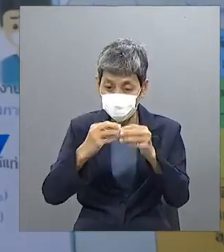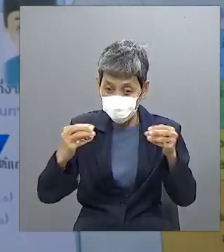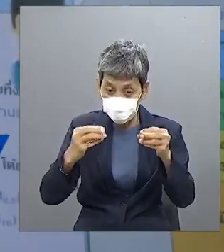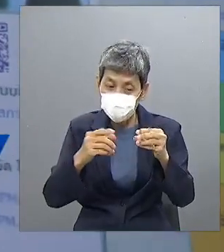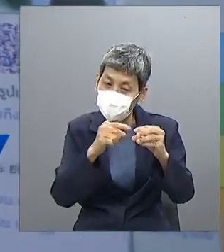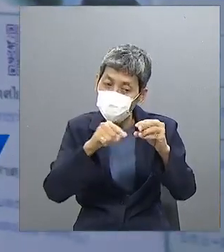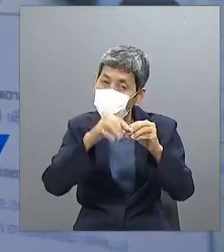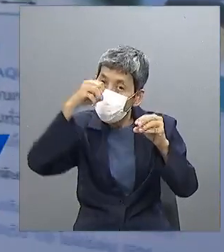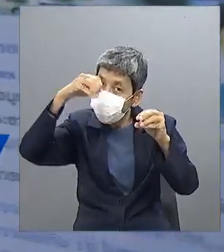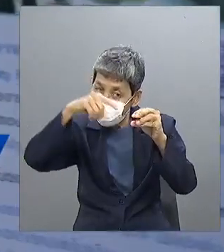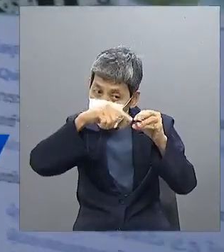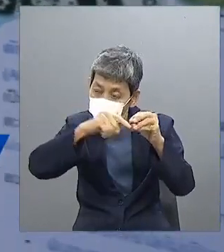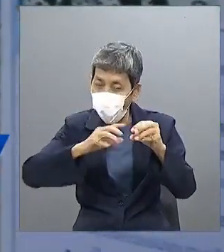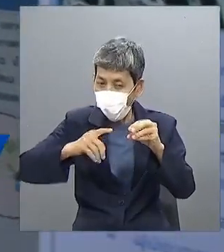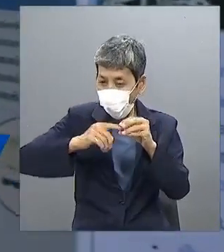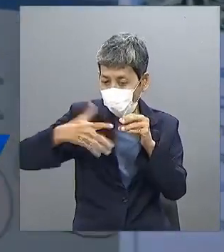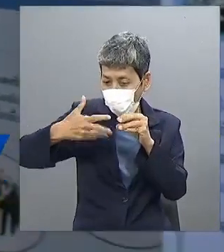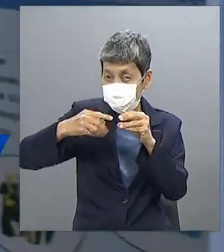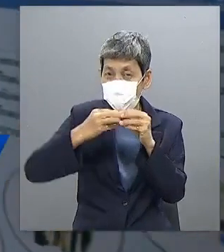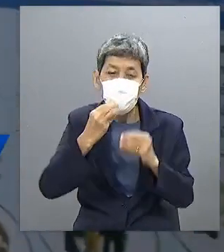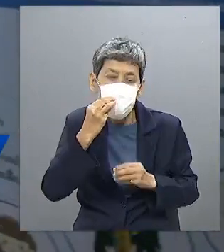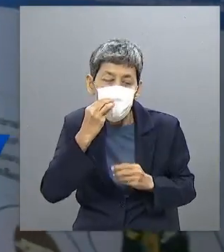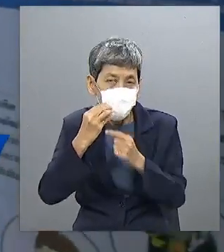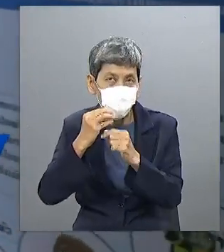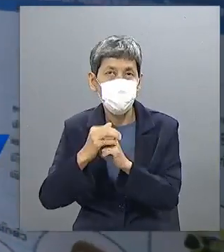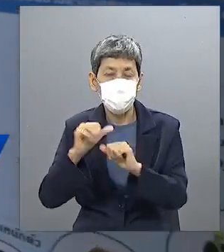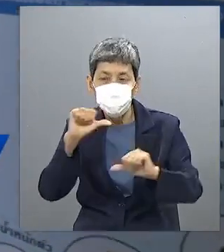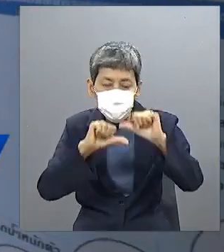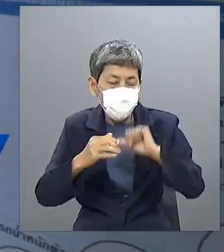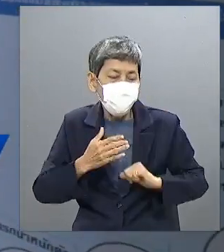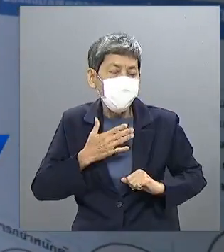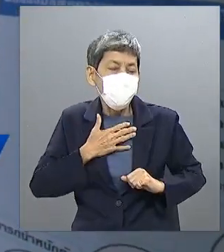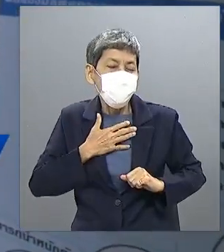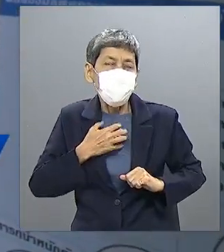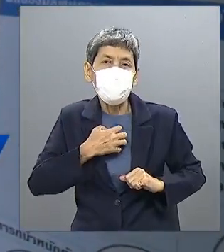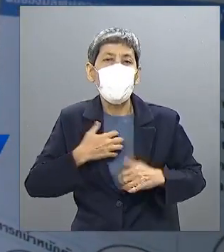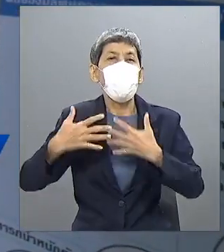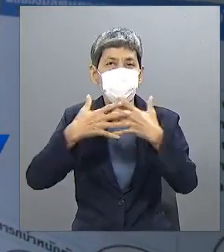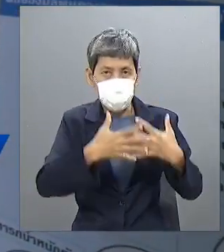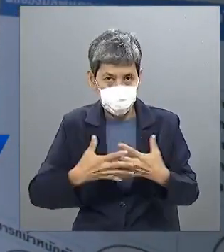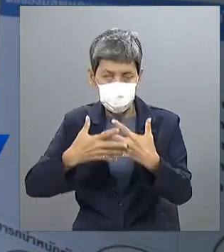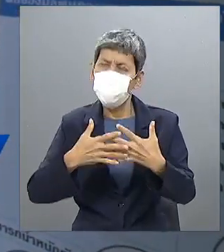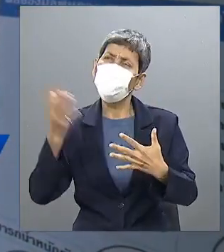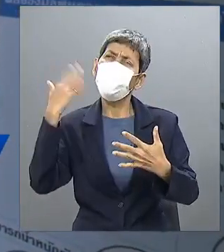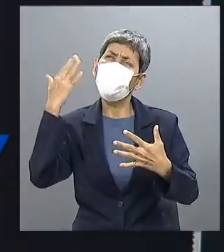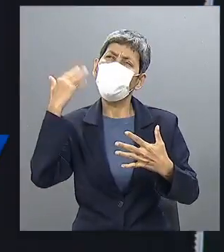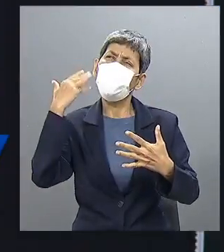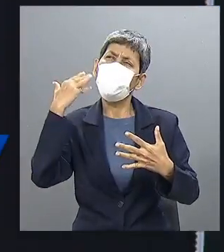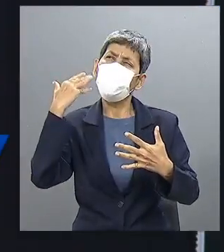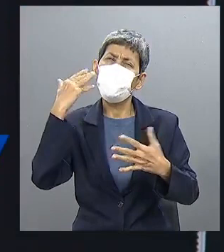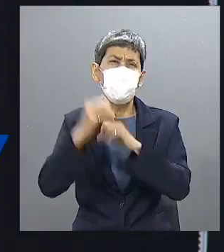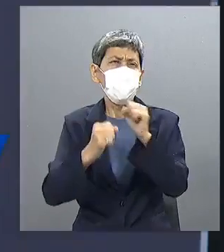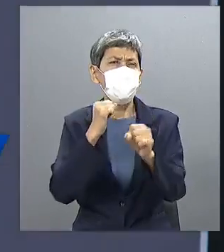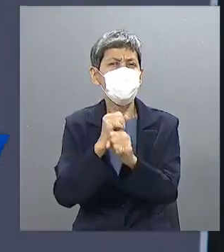ครับที่มีการให้ความร้อนนะครับรวมถึงพวกสารชูรสต่างๆนะครับอย่างในสหรัฐอเมริกาเองเมื่อประมาณเอ่อช่วงปี